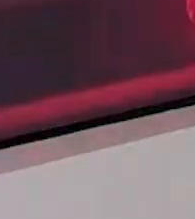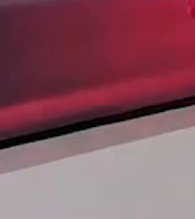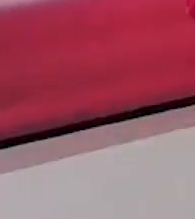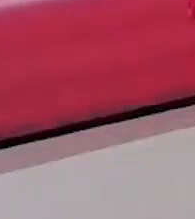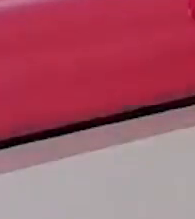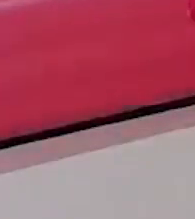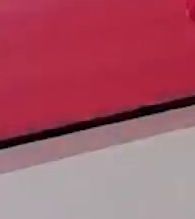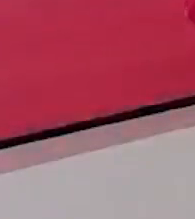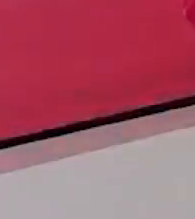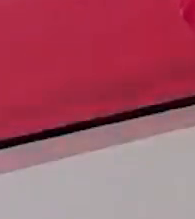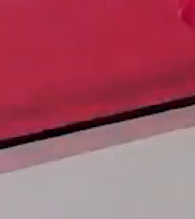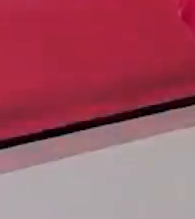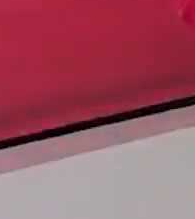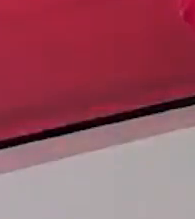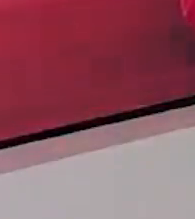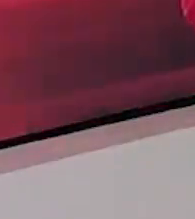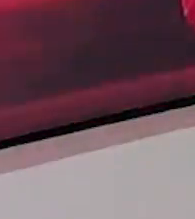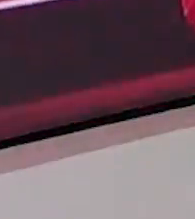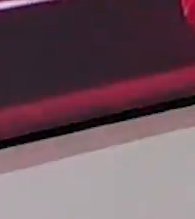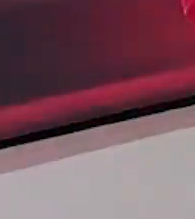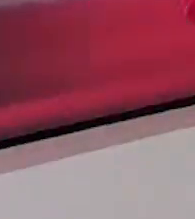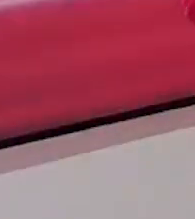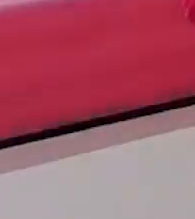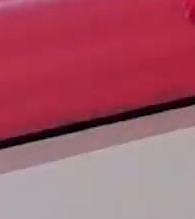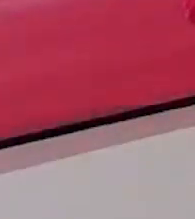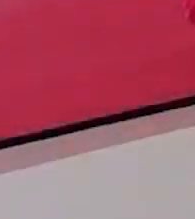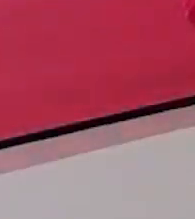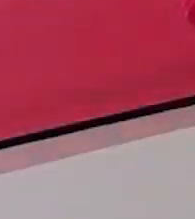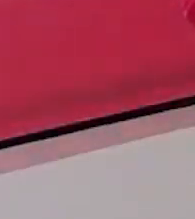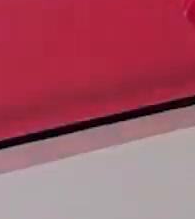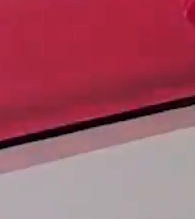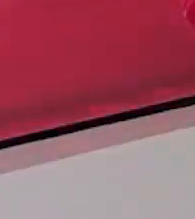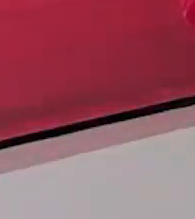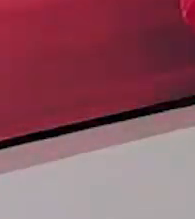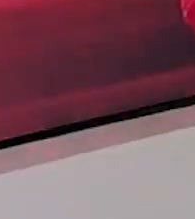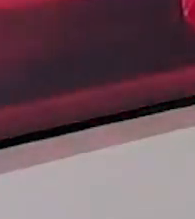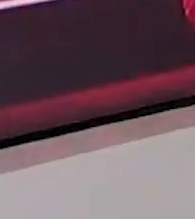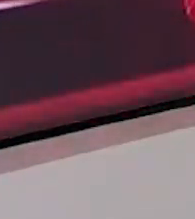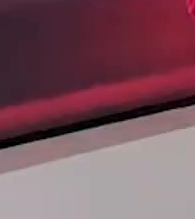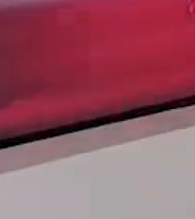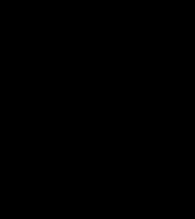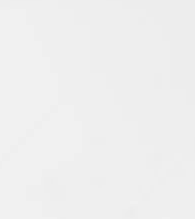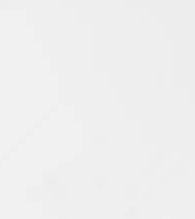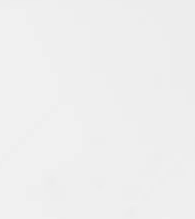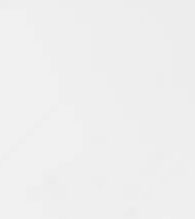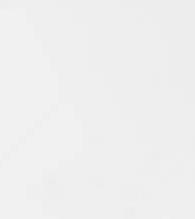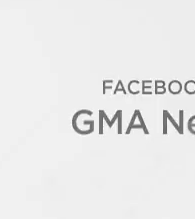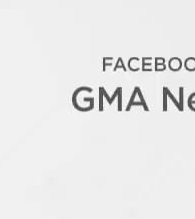subaybayan niyo po kami sa GMA Pinoy TV at sa www.gmanews.tv.